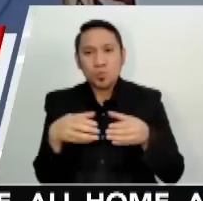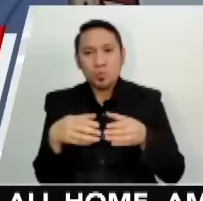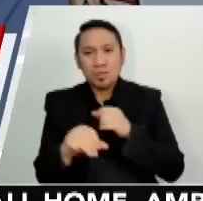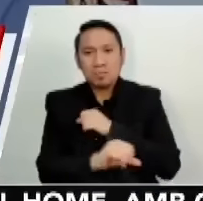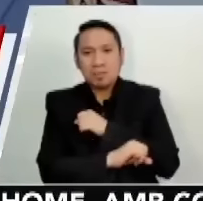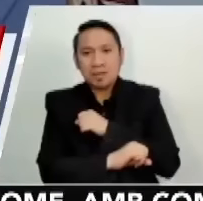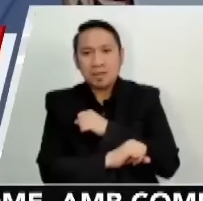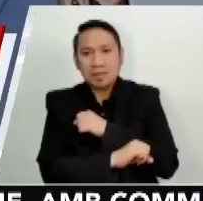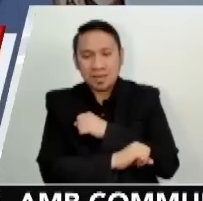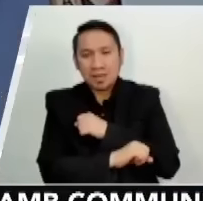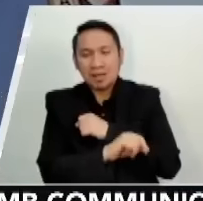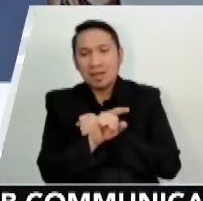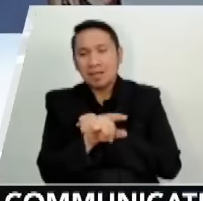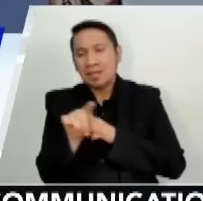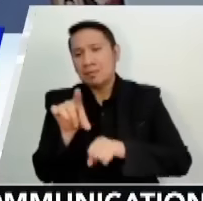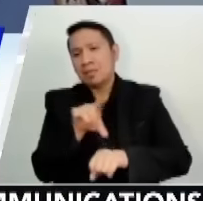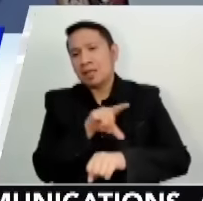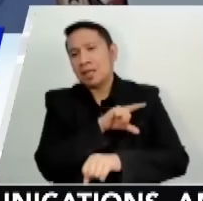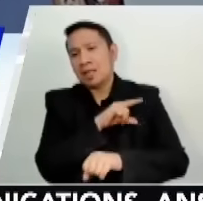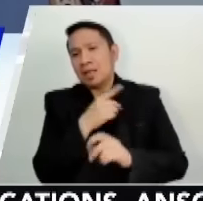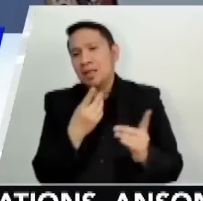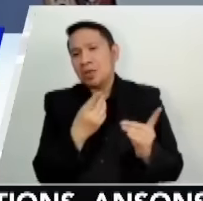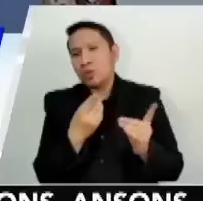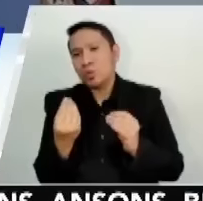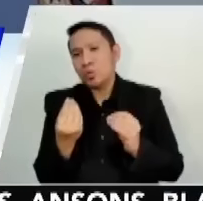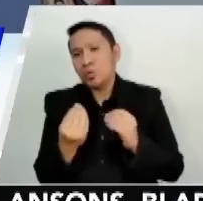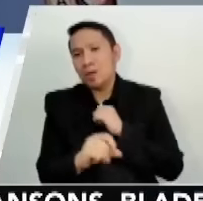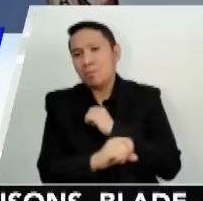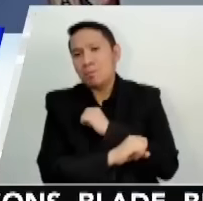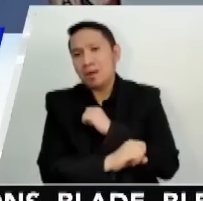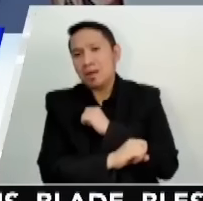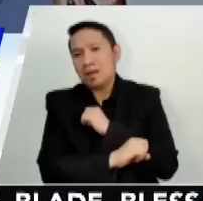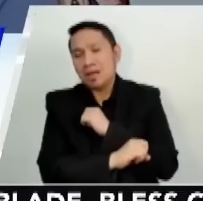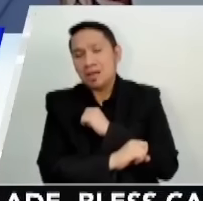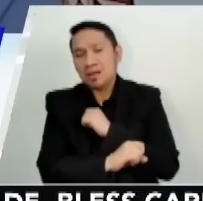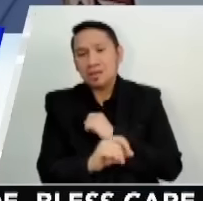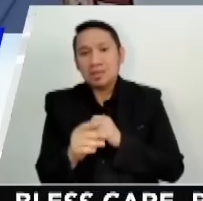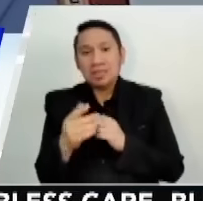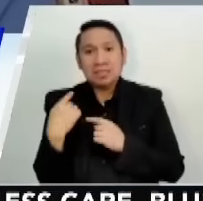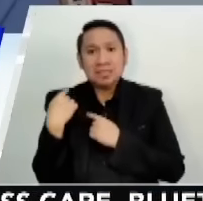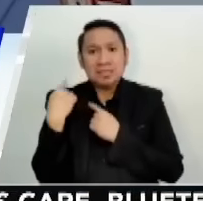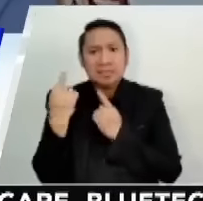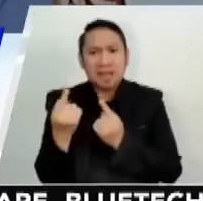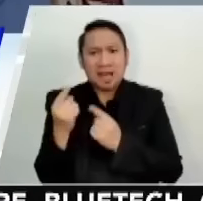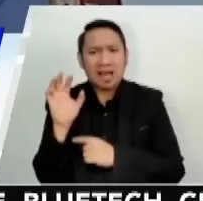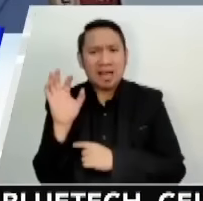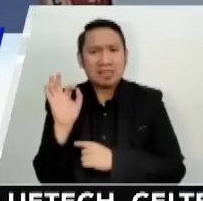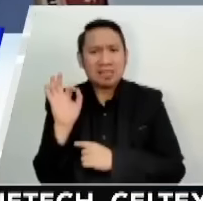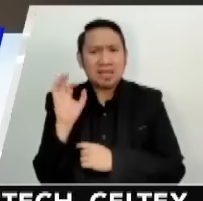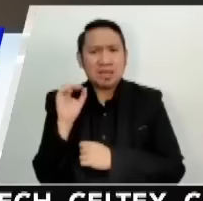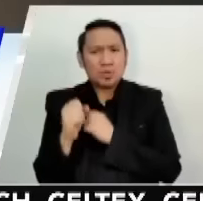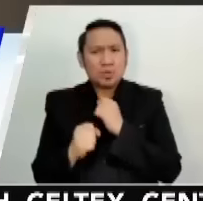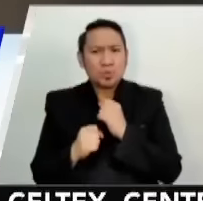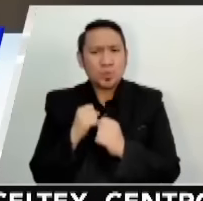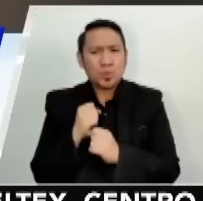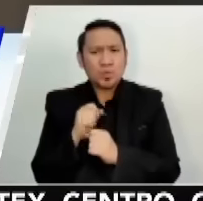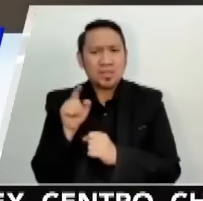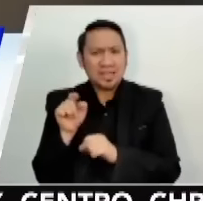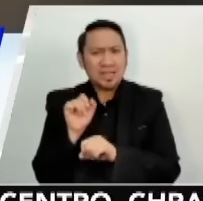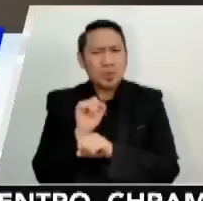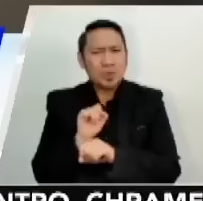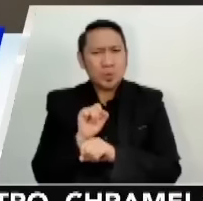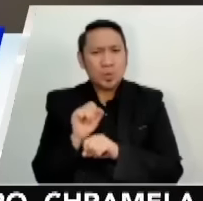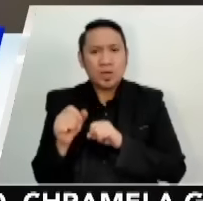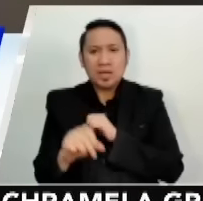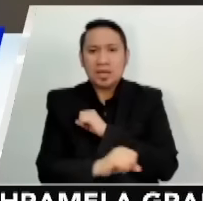Matagal na nag-ooperate ito. Since 9 years old pa lang itong tao na ito, talagang trabaho na nila ito. Mga pasahero